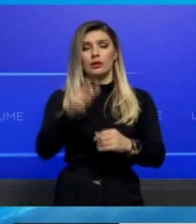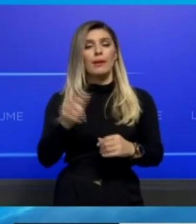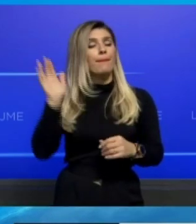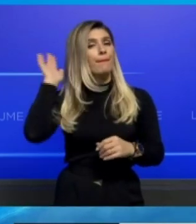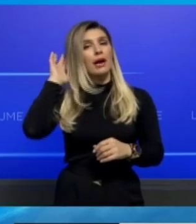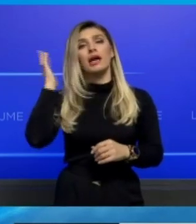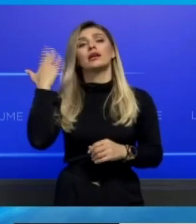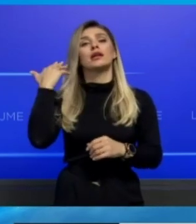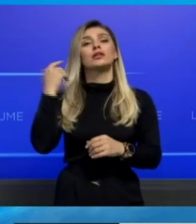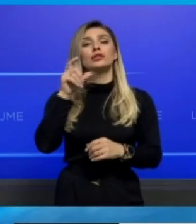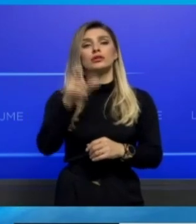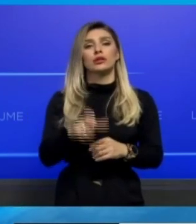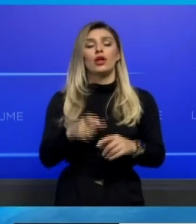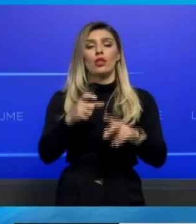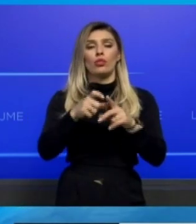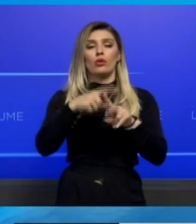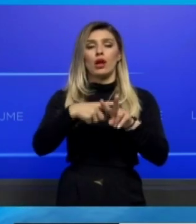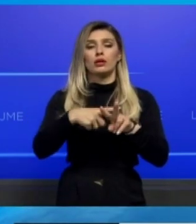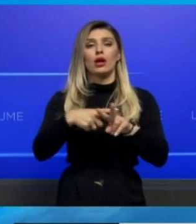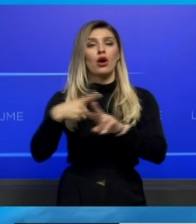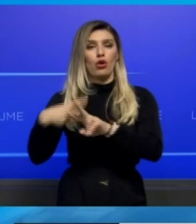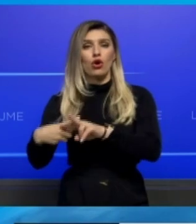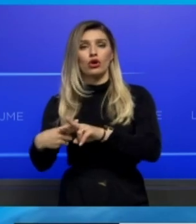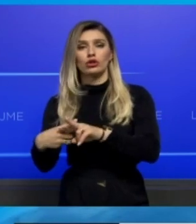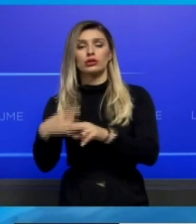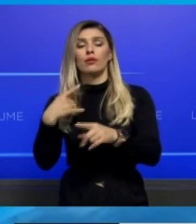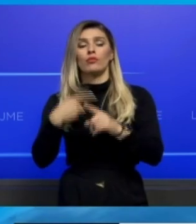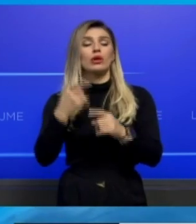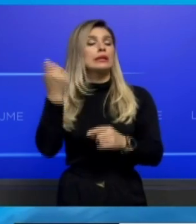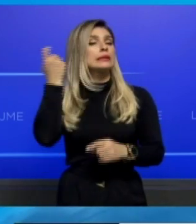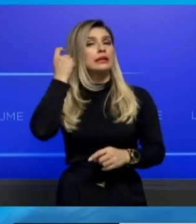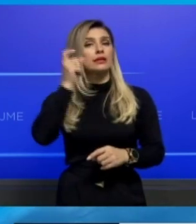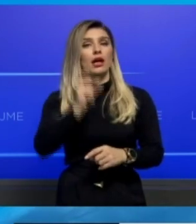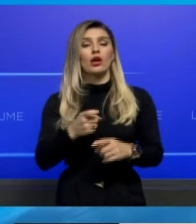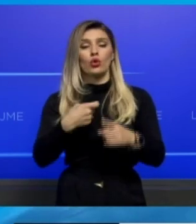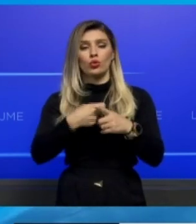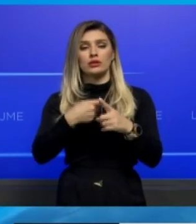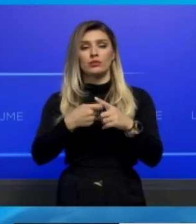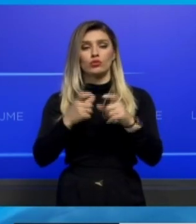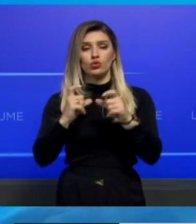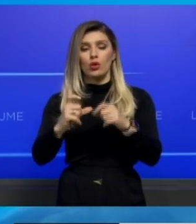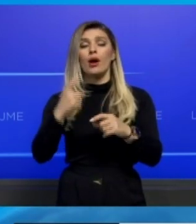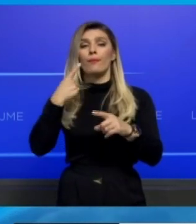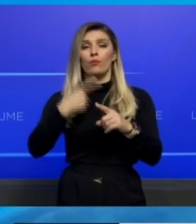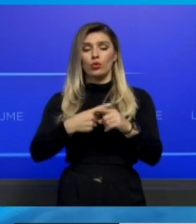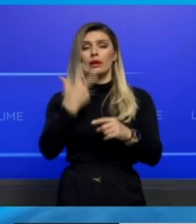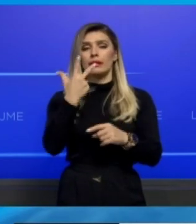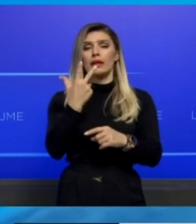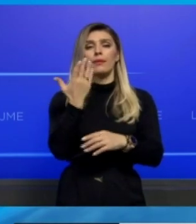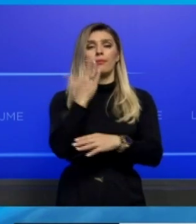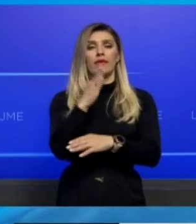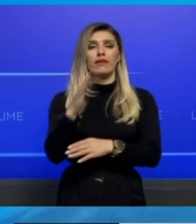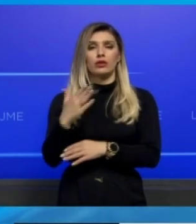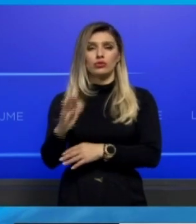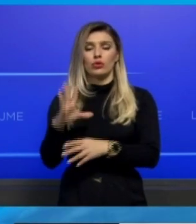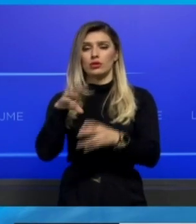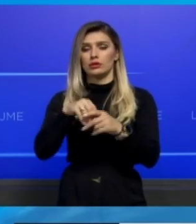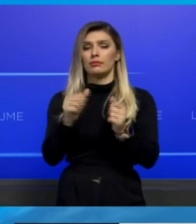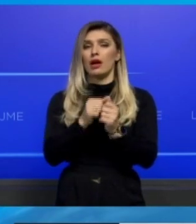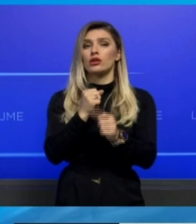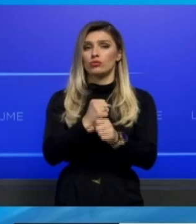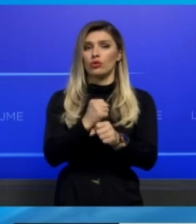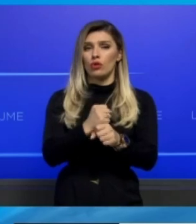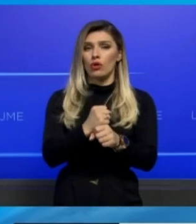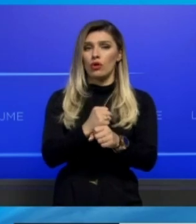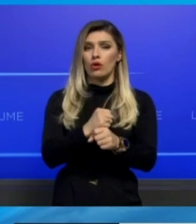së integrimeve evropiane Dhurata Hoxha, ish-sekretarit Kushtrim Cukaj dhe tre zyrtarëve Fitim Mustafa, Demu Shasha dhe Nuhi